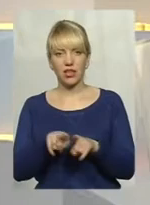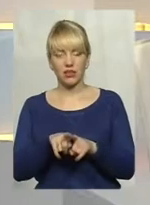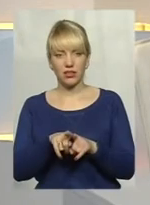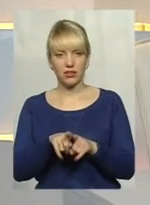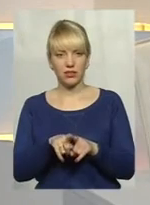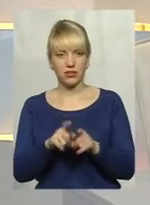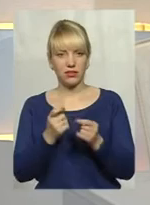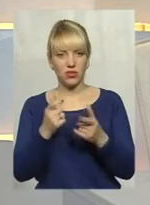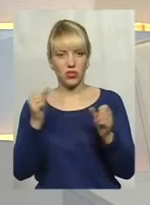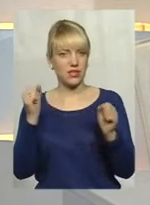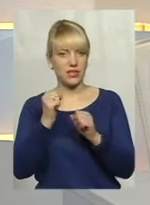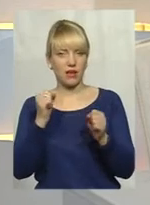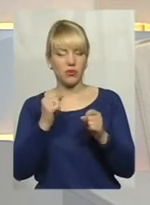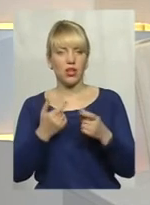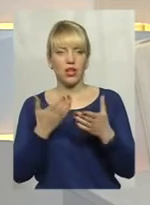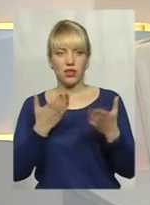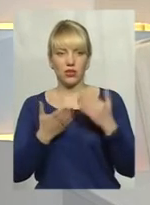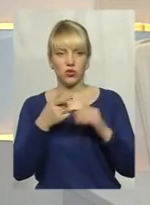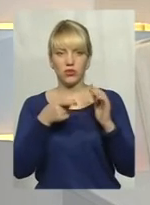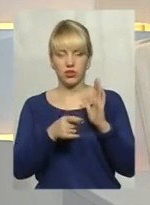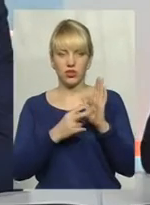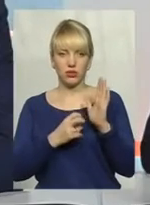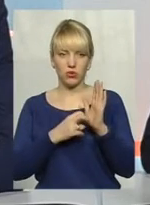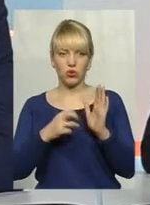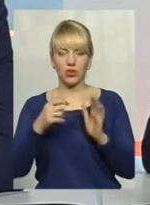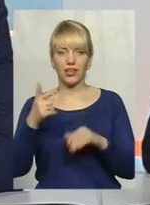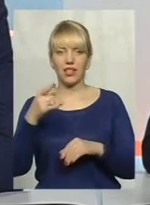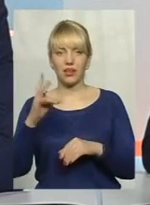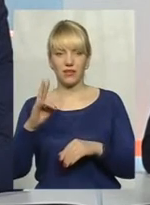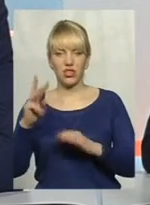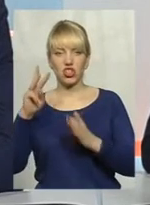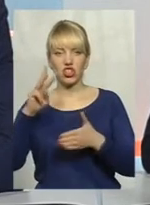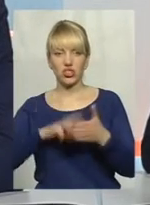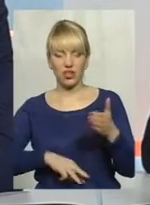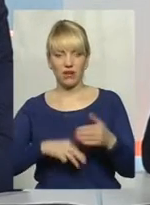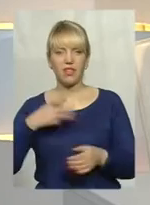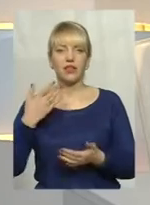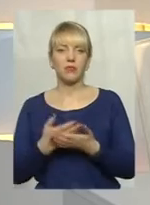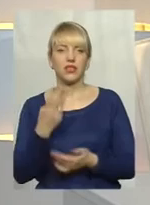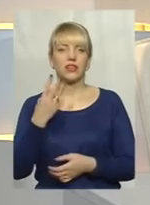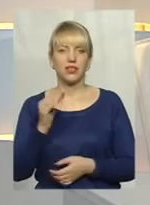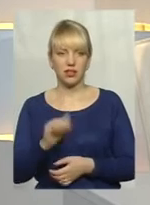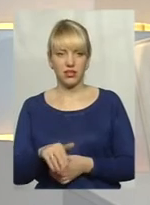скепсис трохи. Якщо 1700 гривень штрафу, навіть 3 тисячі, навіть